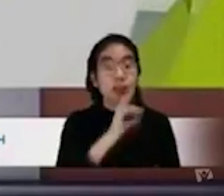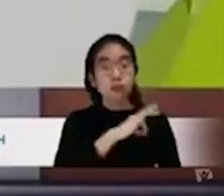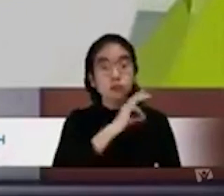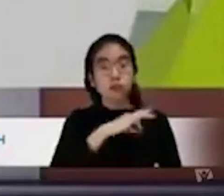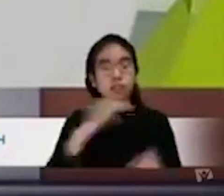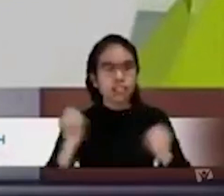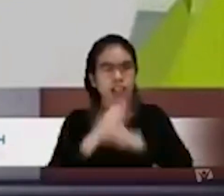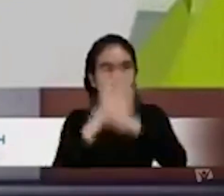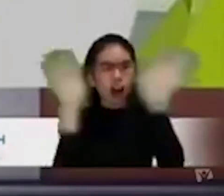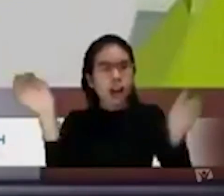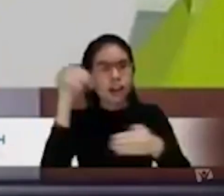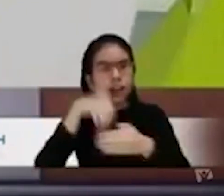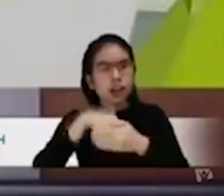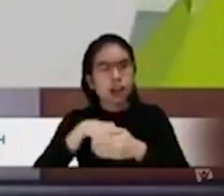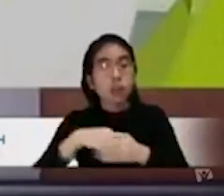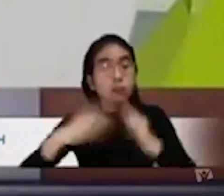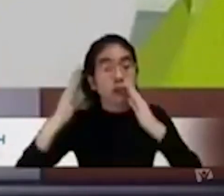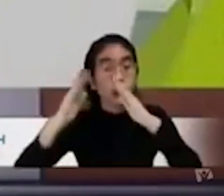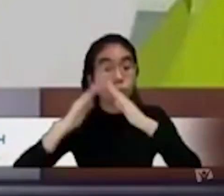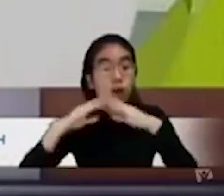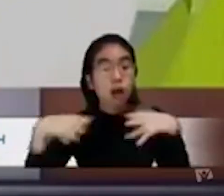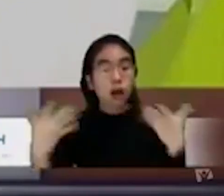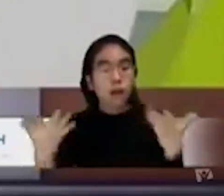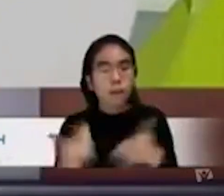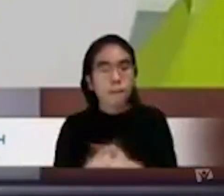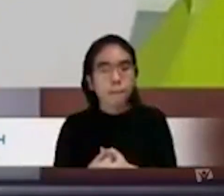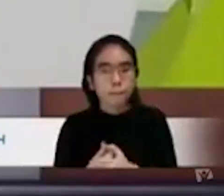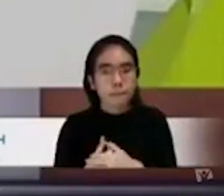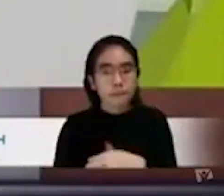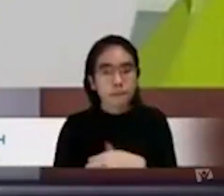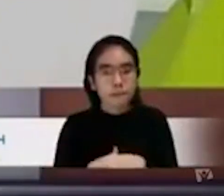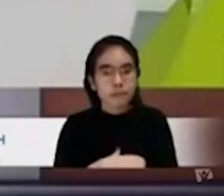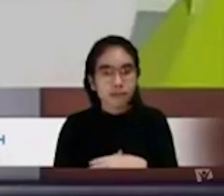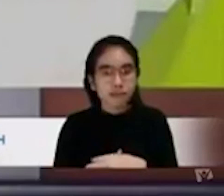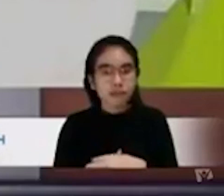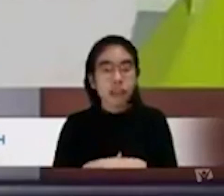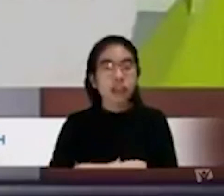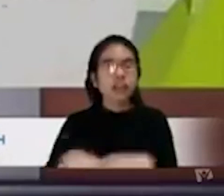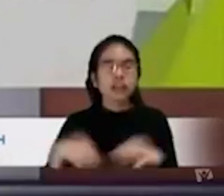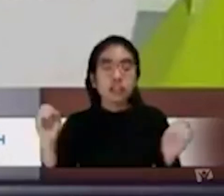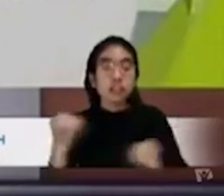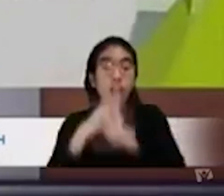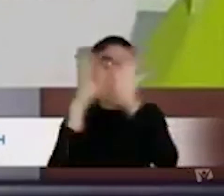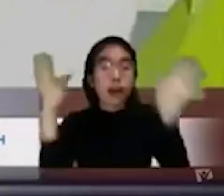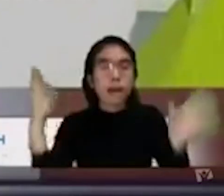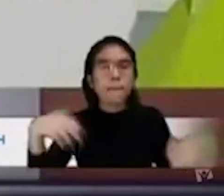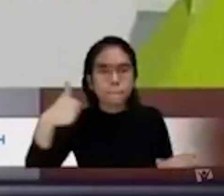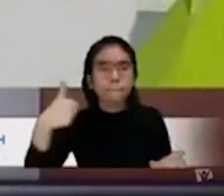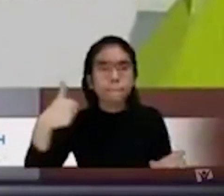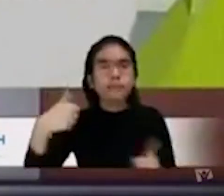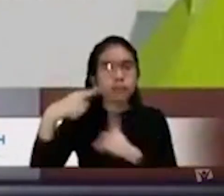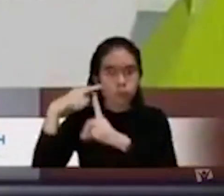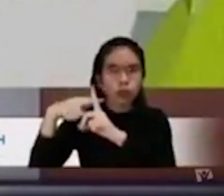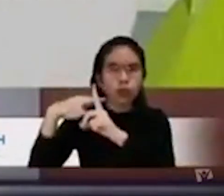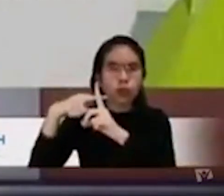dapat meningkatkan kualitas estetika bangunan dan ruangan. Detail dan elemen arsitektur serta ruangan yang spesifik